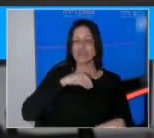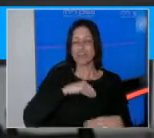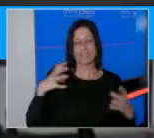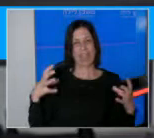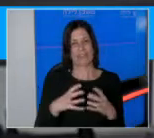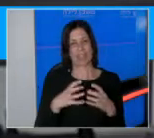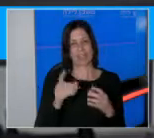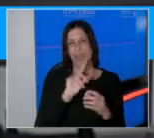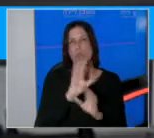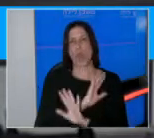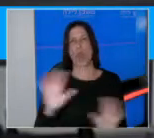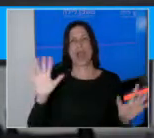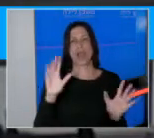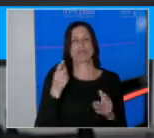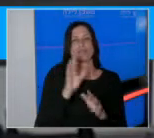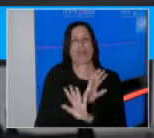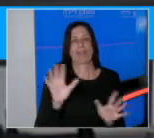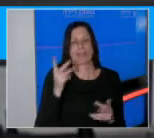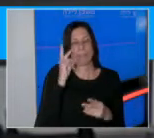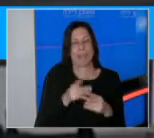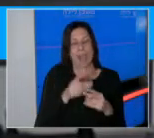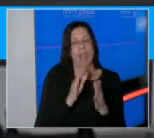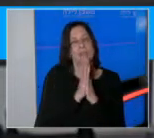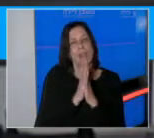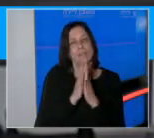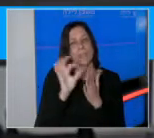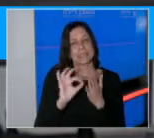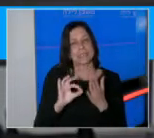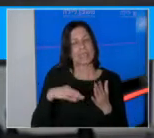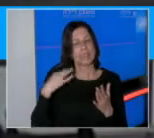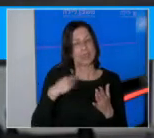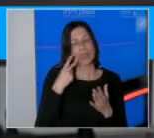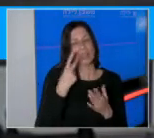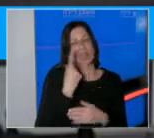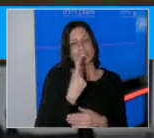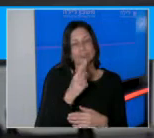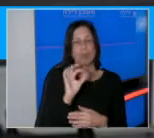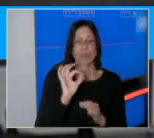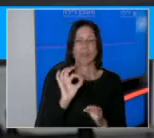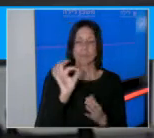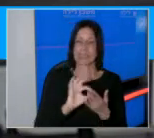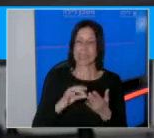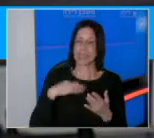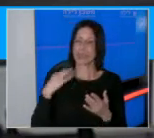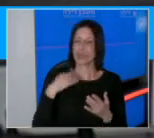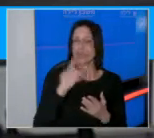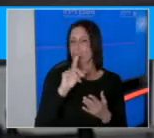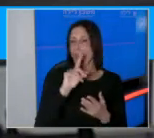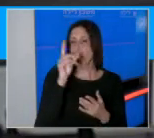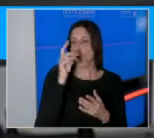וחברתית, ולא רק היעדר מחלה. אז אני מקווה שמשרד הבריאות יראה את עצמו באמת כמשרד הבריאות, ולא כמשרד